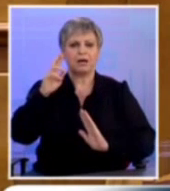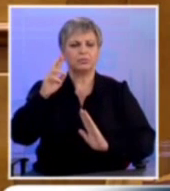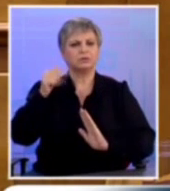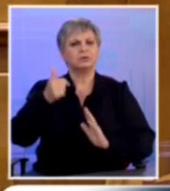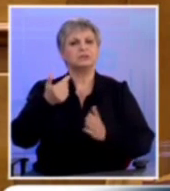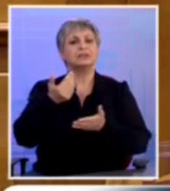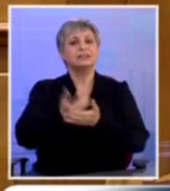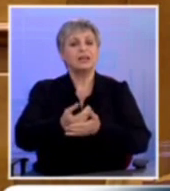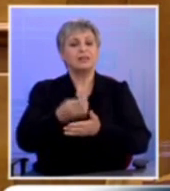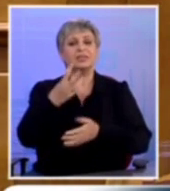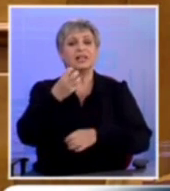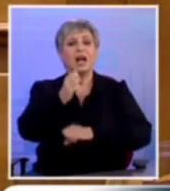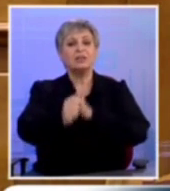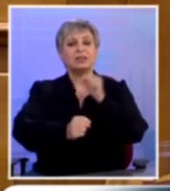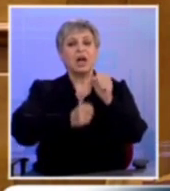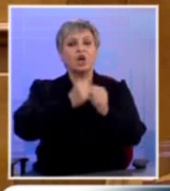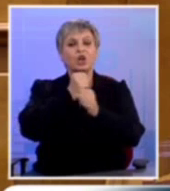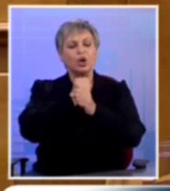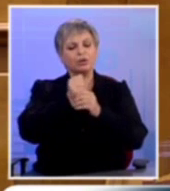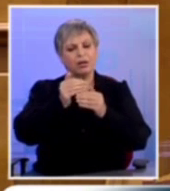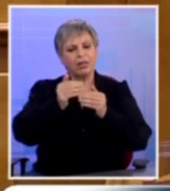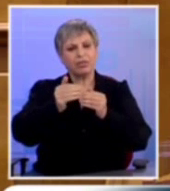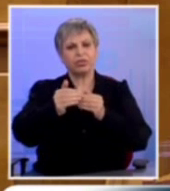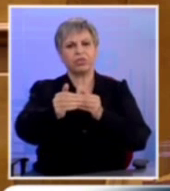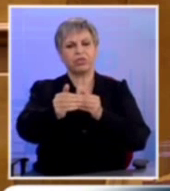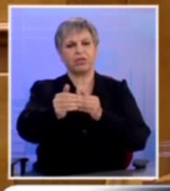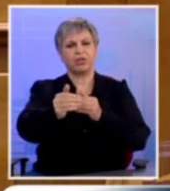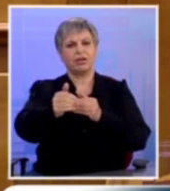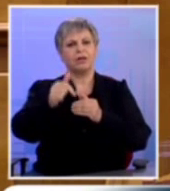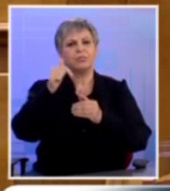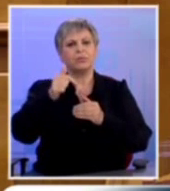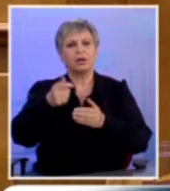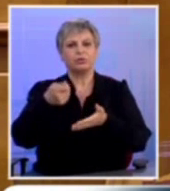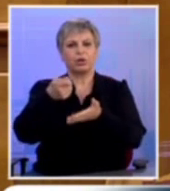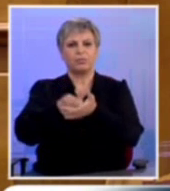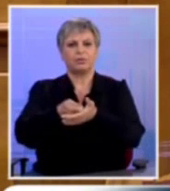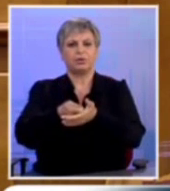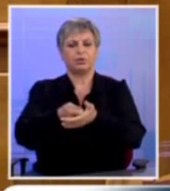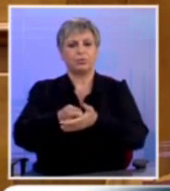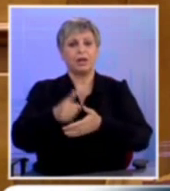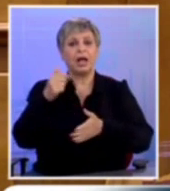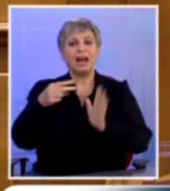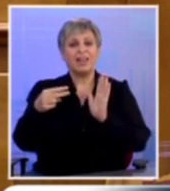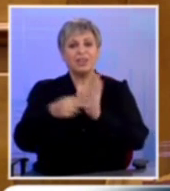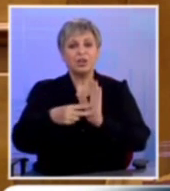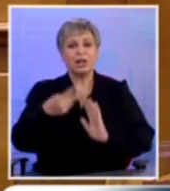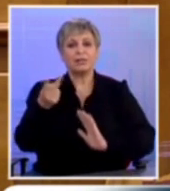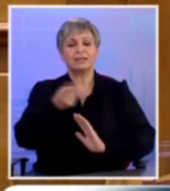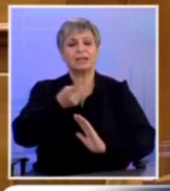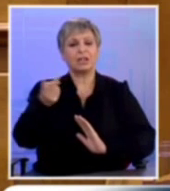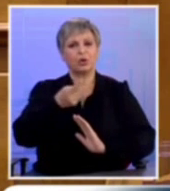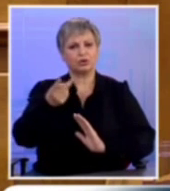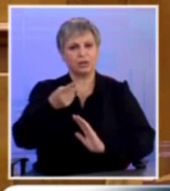την εξυπηρέτηση του χρέους, το οποίο δεν προβλέπεται να είναι κάτω από το 170% του ΑΕΠ το 2022,